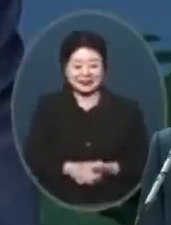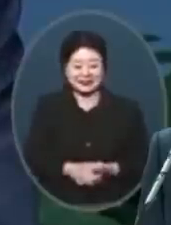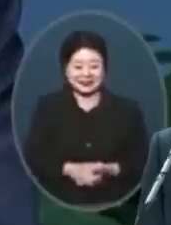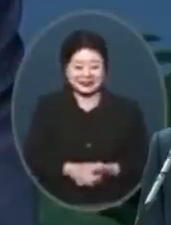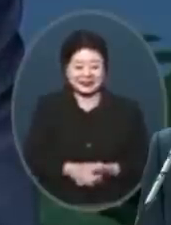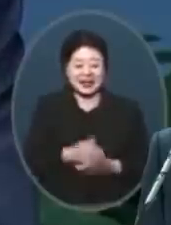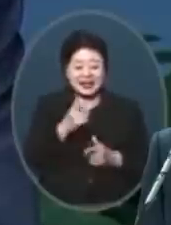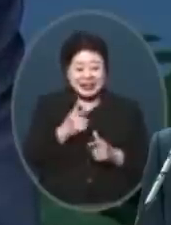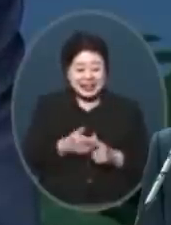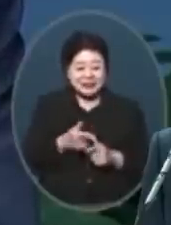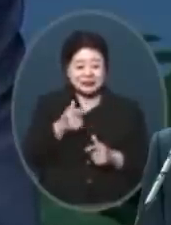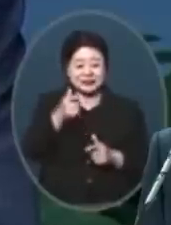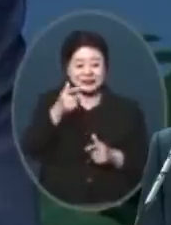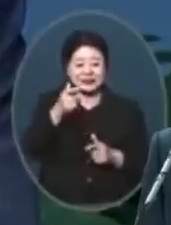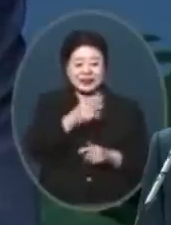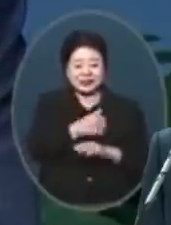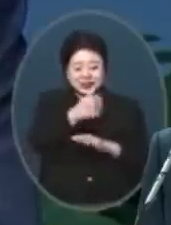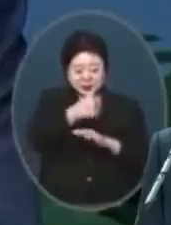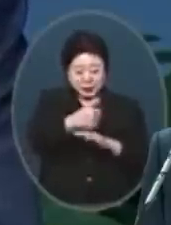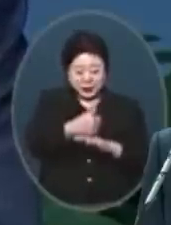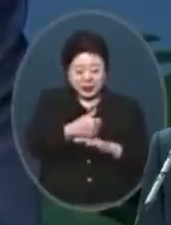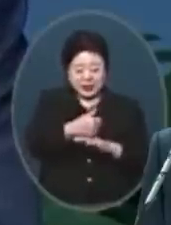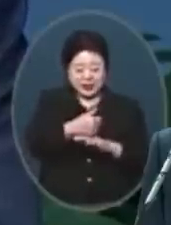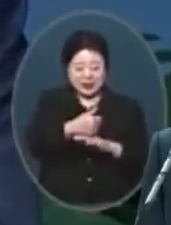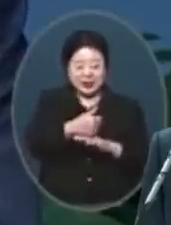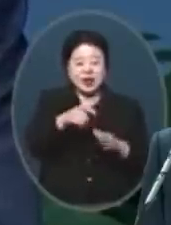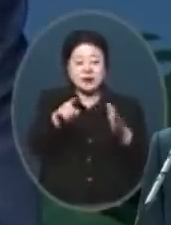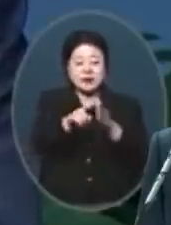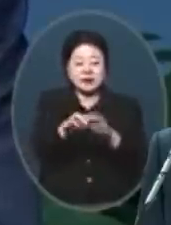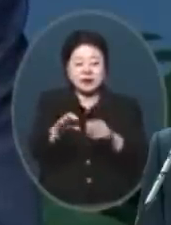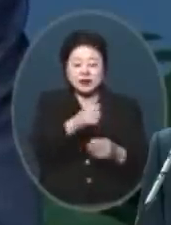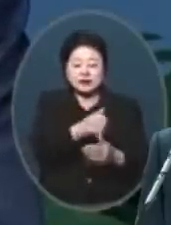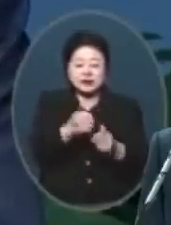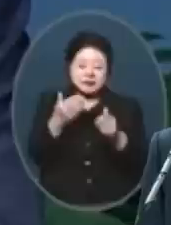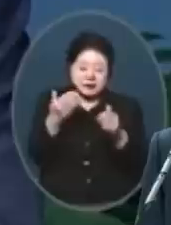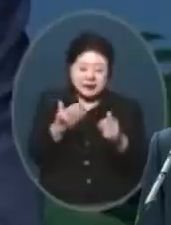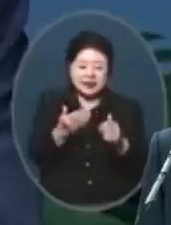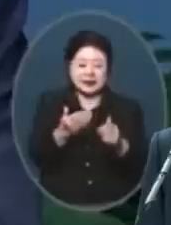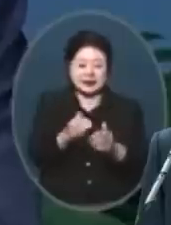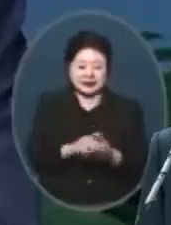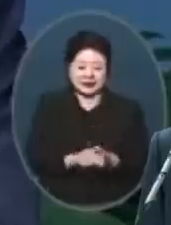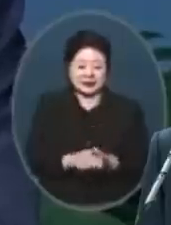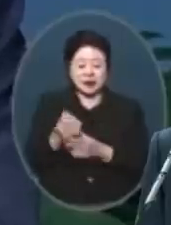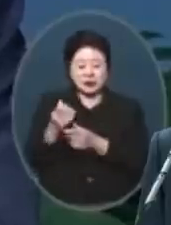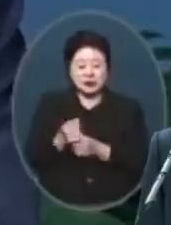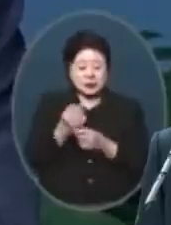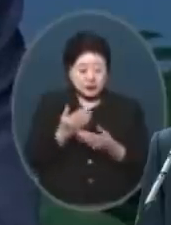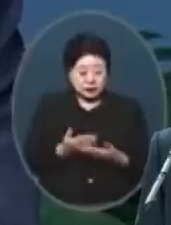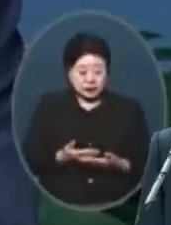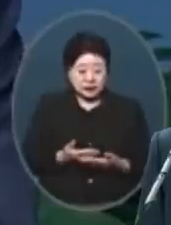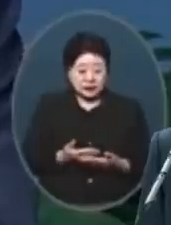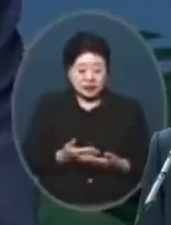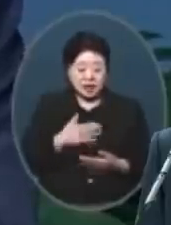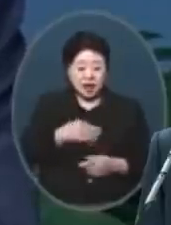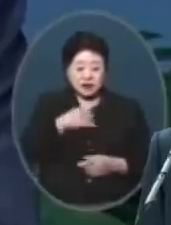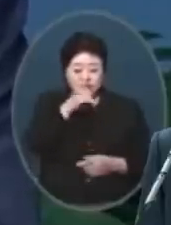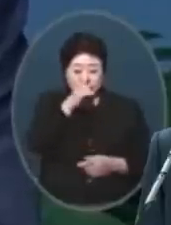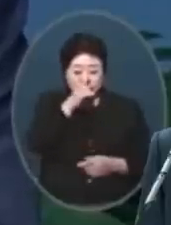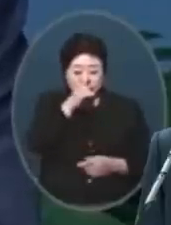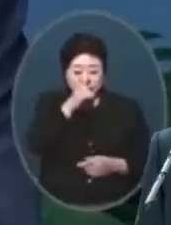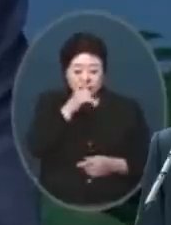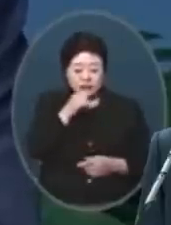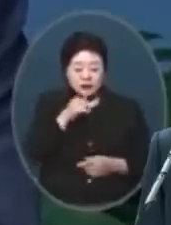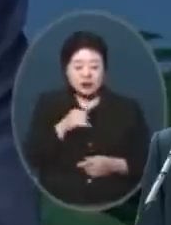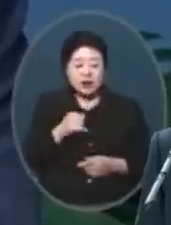그 예수 그리스도를 믿으면 주님께서 붙들어 주신다는 이 바울과